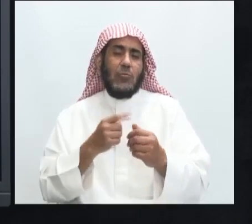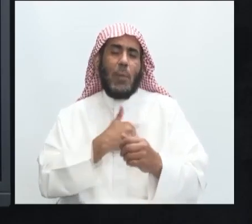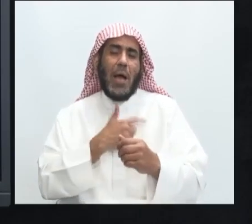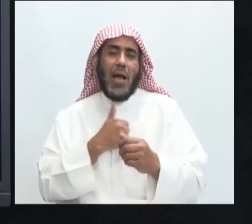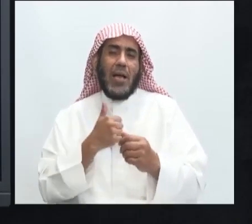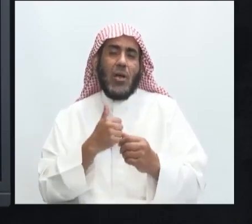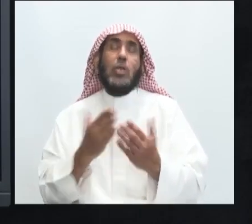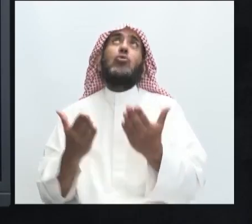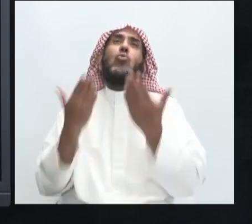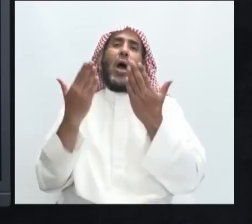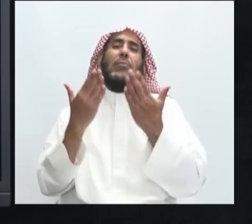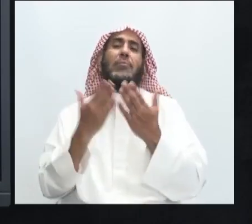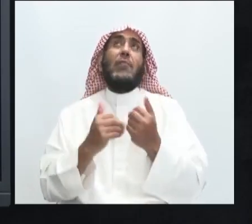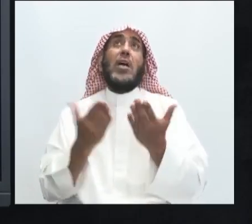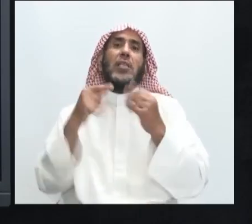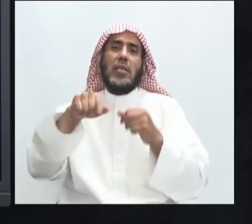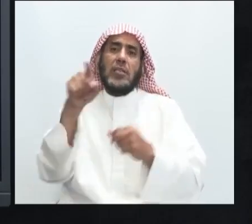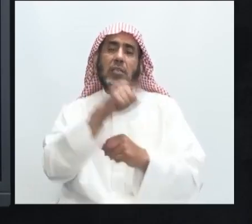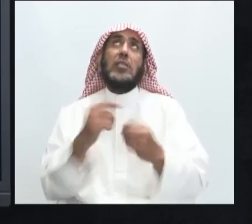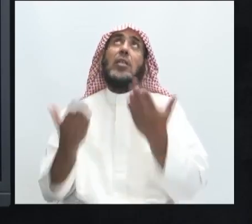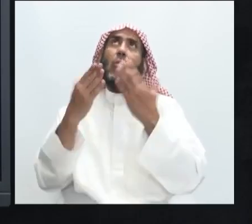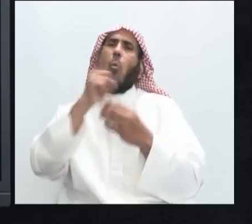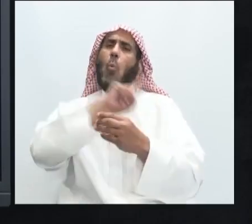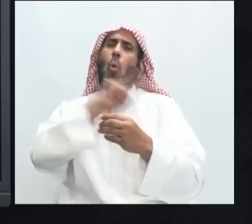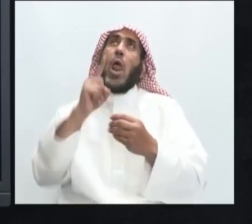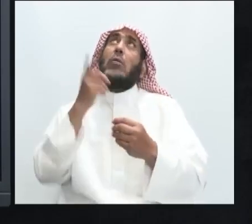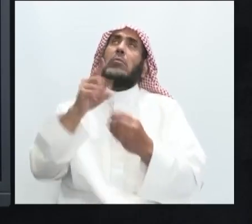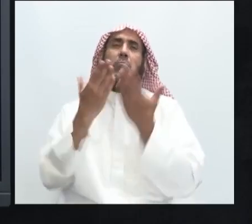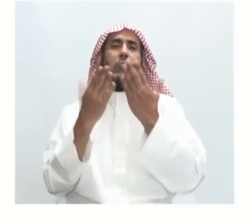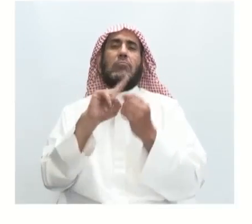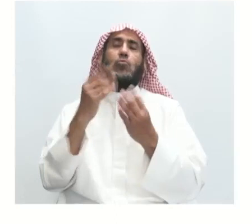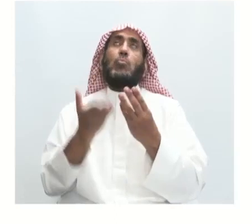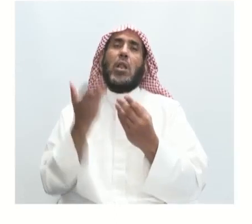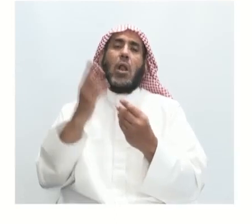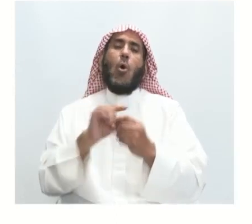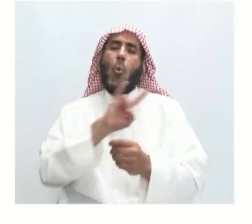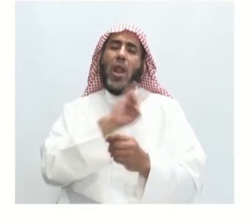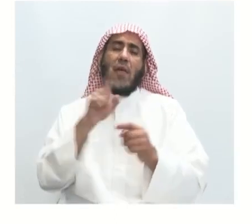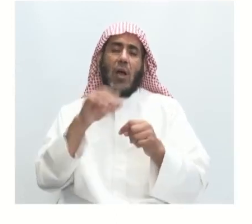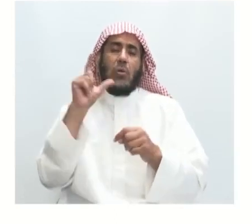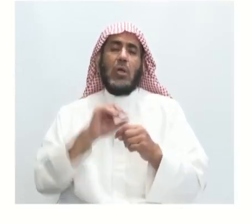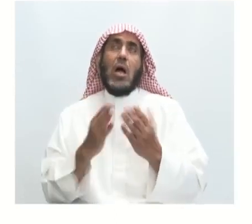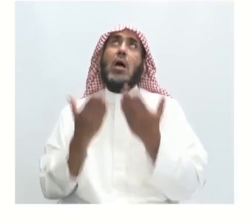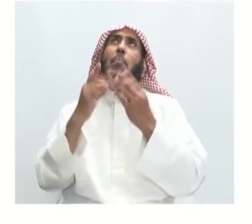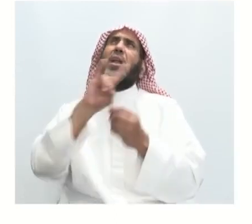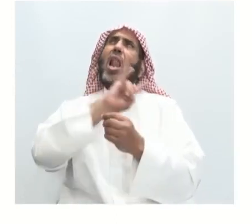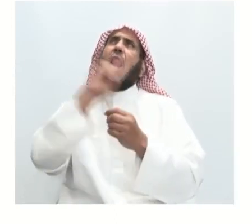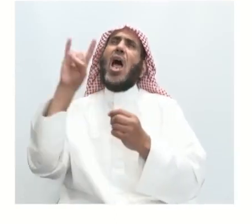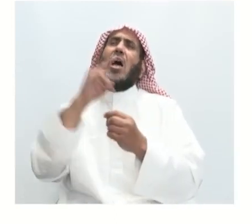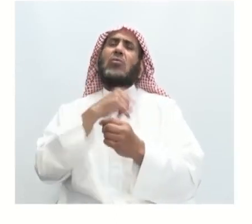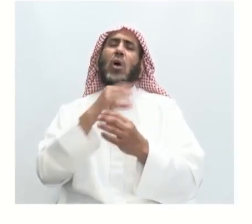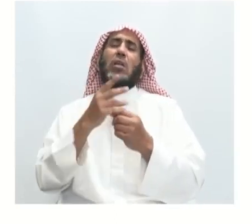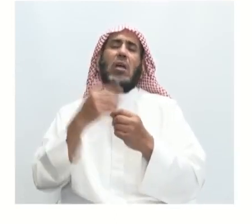يسمى بالدعاء فانت تدعو الله عز وجل ولا تامره وانما تدعوه عز وجل والنهي في قوله تعالى ربنا لا تؤاخذنا